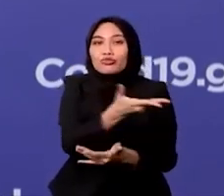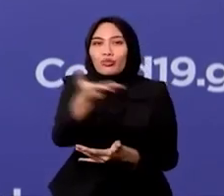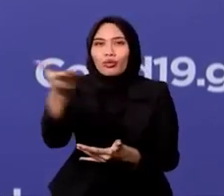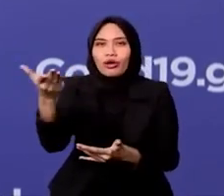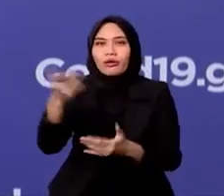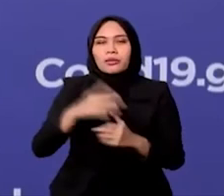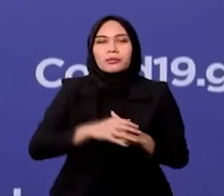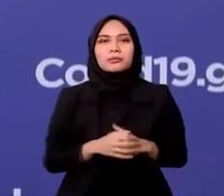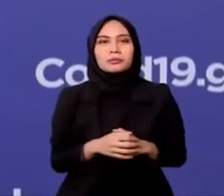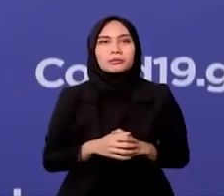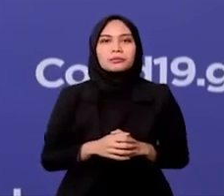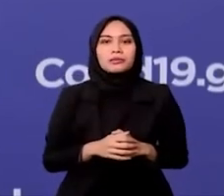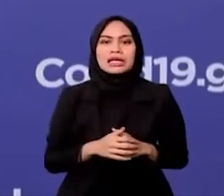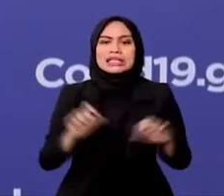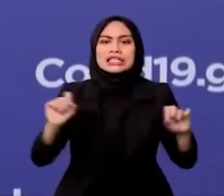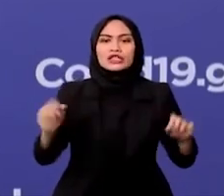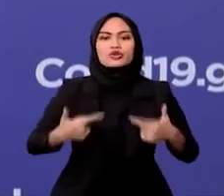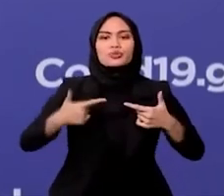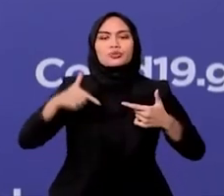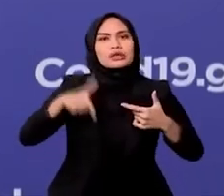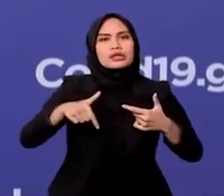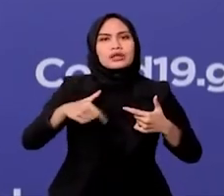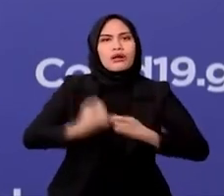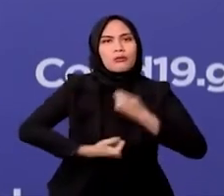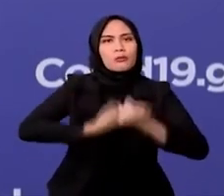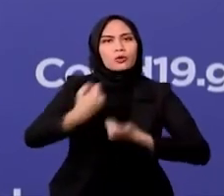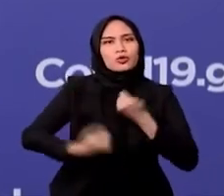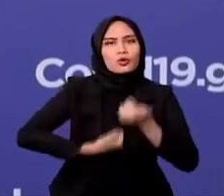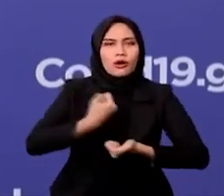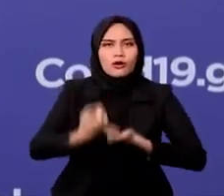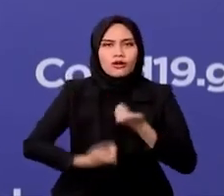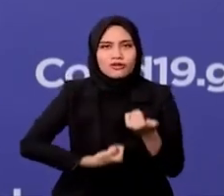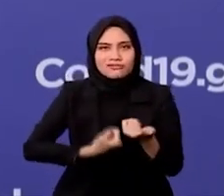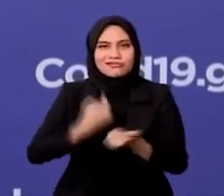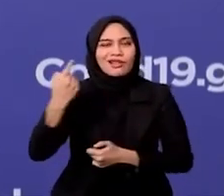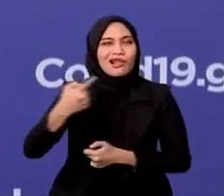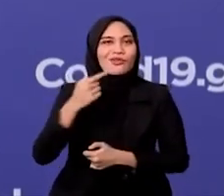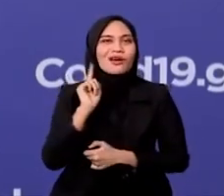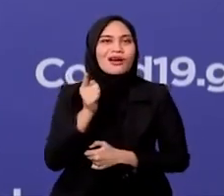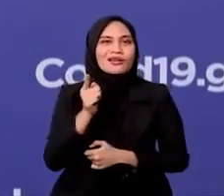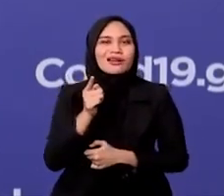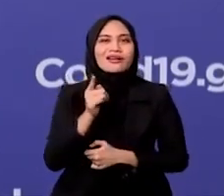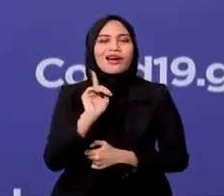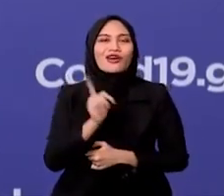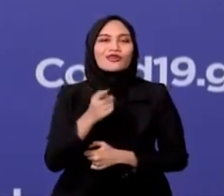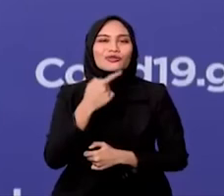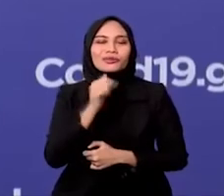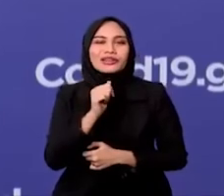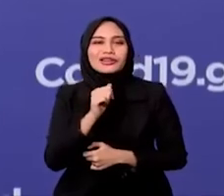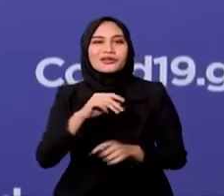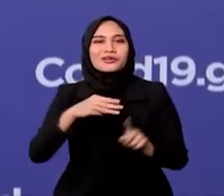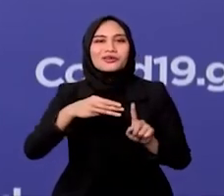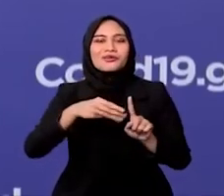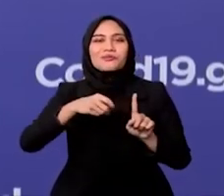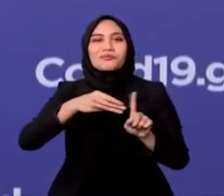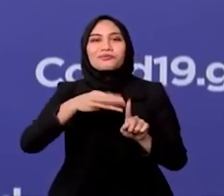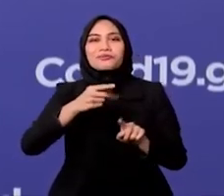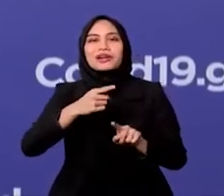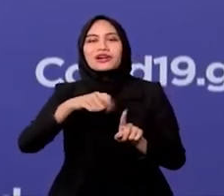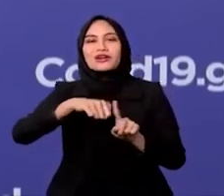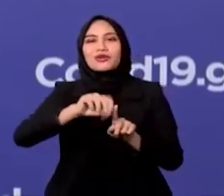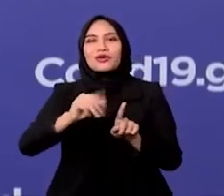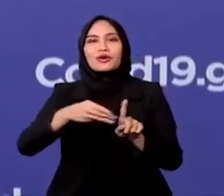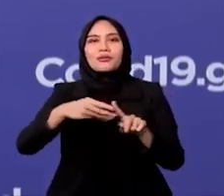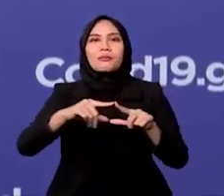bahwa dalam hidup ini dalam perjuangan ini selalu ada pengorbanan korbanan